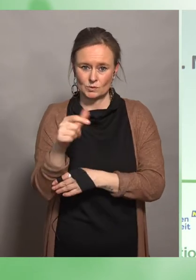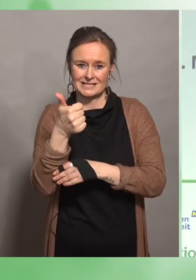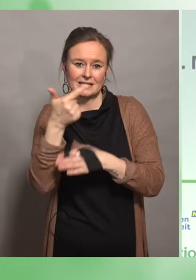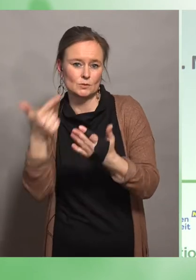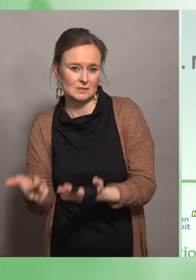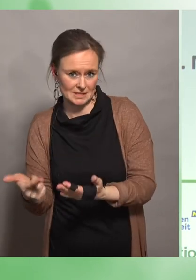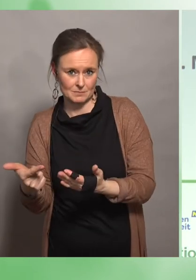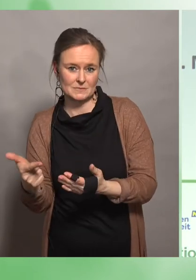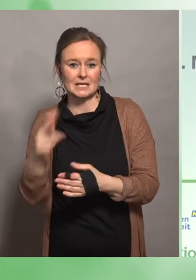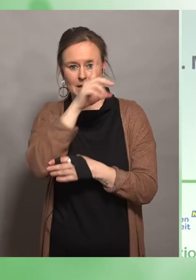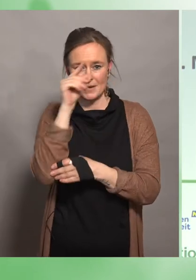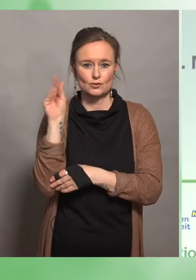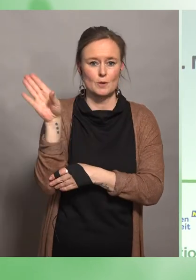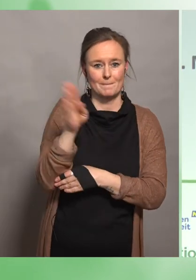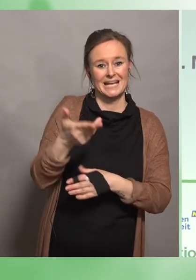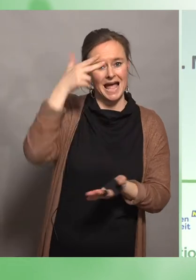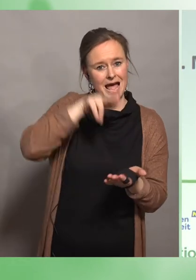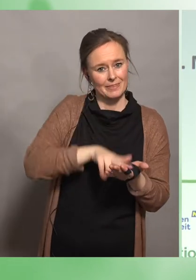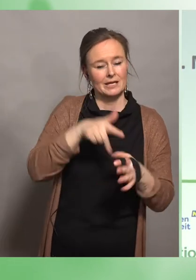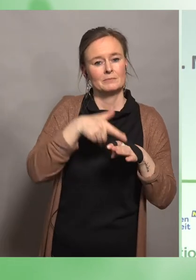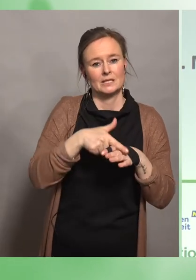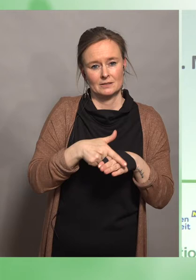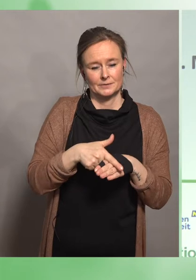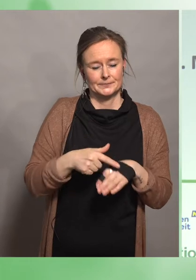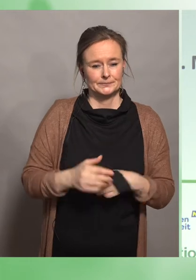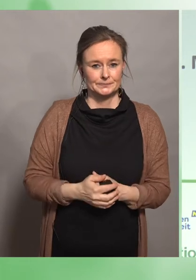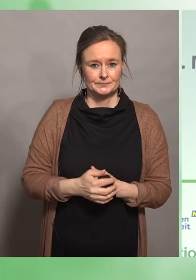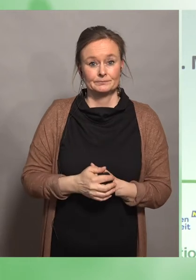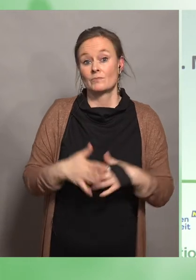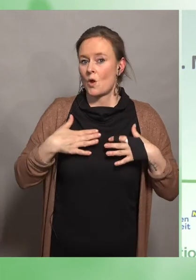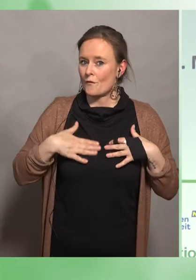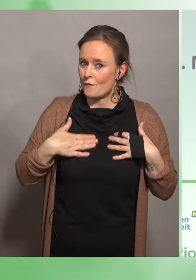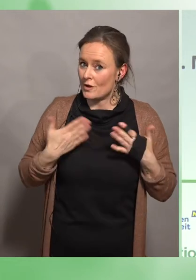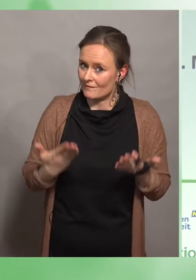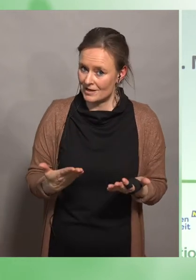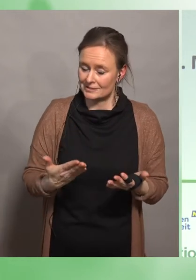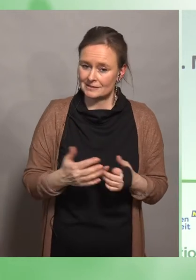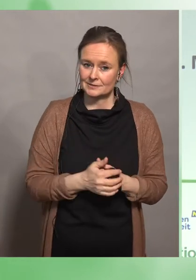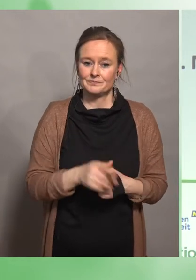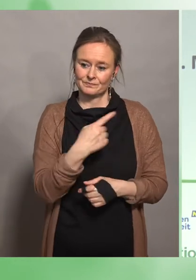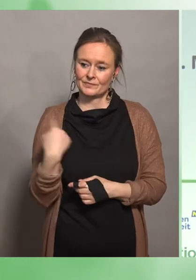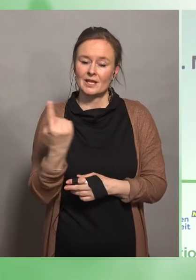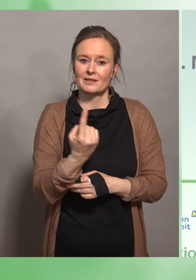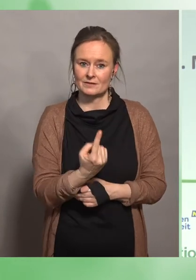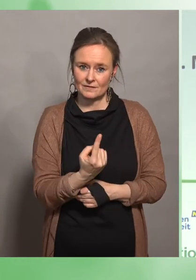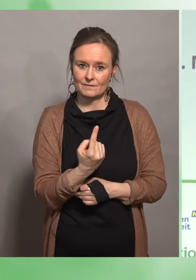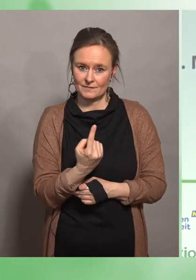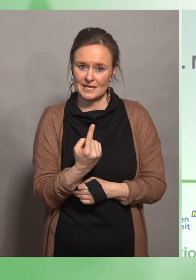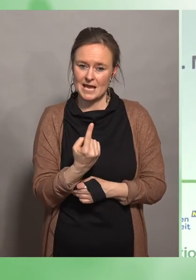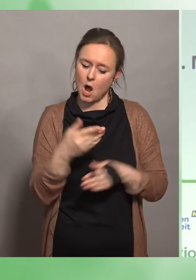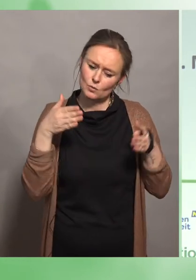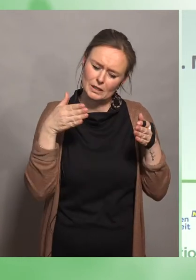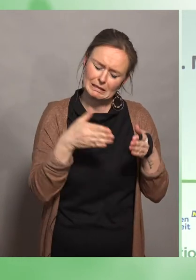2.676 Menschen mit einer anerkannten Behinderung. Erfreulich ist aber, dass wir aufgrund der